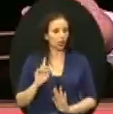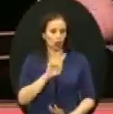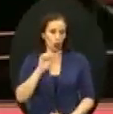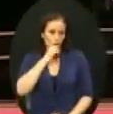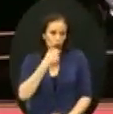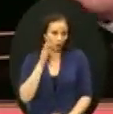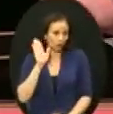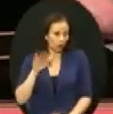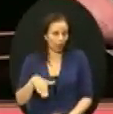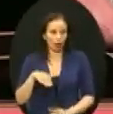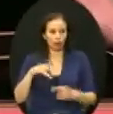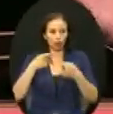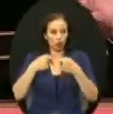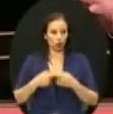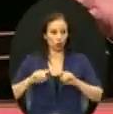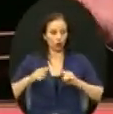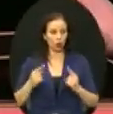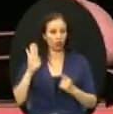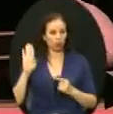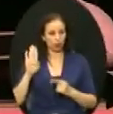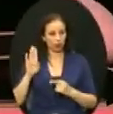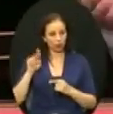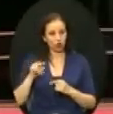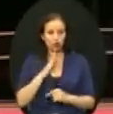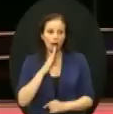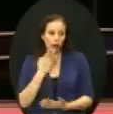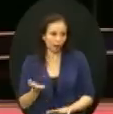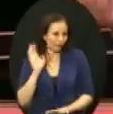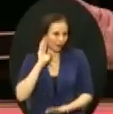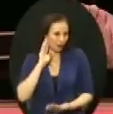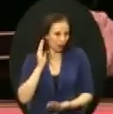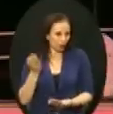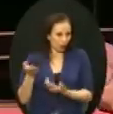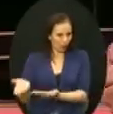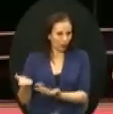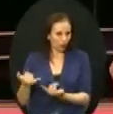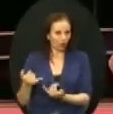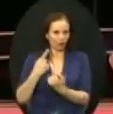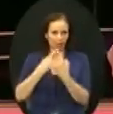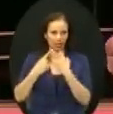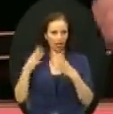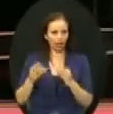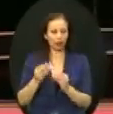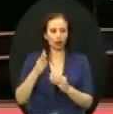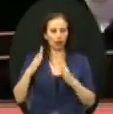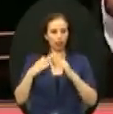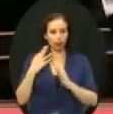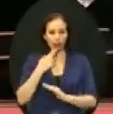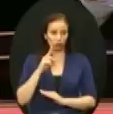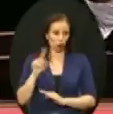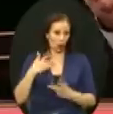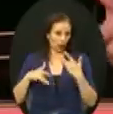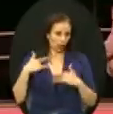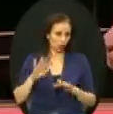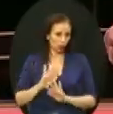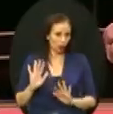שותפות אחרות, גם לבנימין נתניהו יש לא מעט בעיות. אנחנו שמענו לפני זה שיחה עם בית היהודי, שהוא גם לא הכחיש